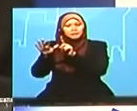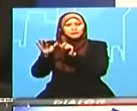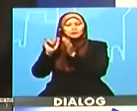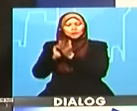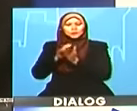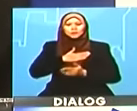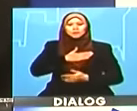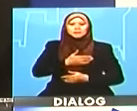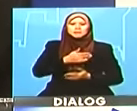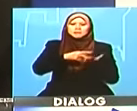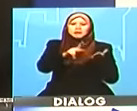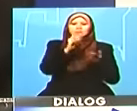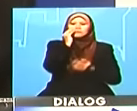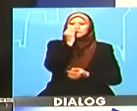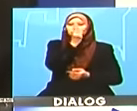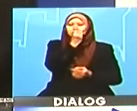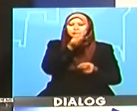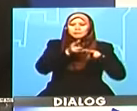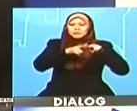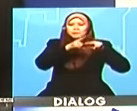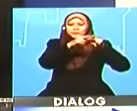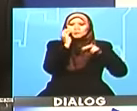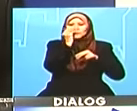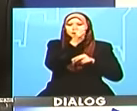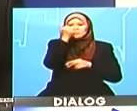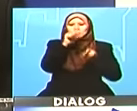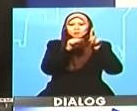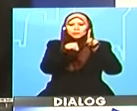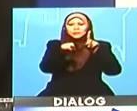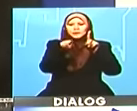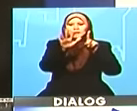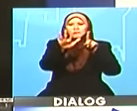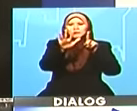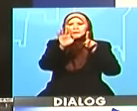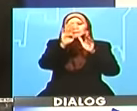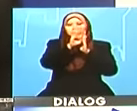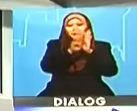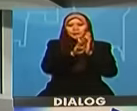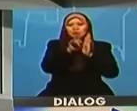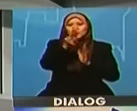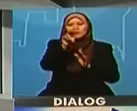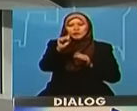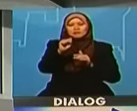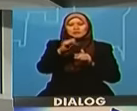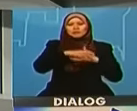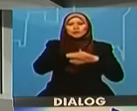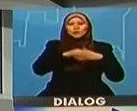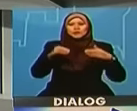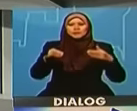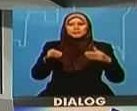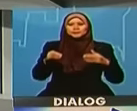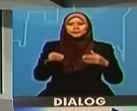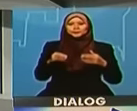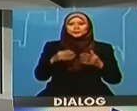komitmen bayar faedah. Okay. Di mana melibatkan 5 bilion ringgit. Mm-hmm. 5 bilion US dollar. 5 bilion, saya sempat mencatat beberapa